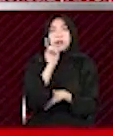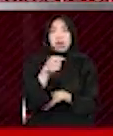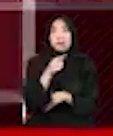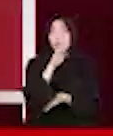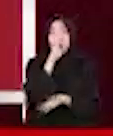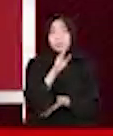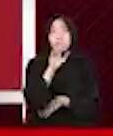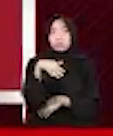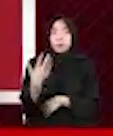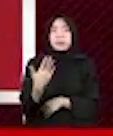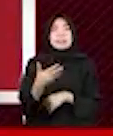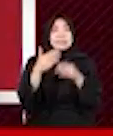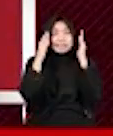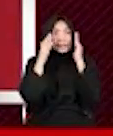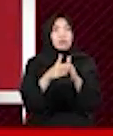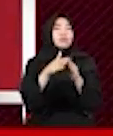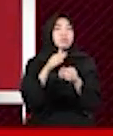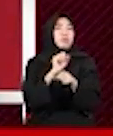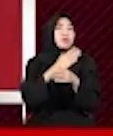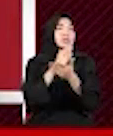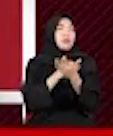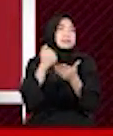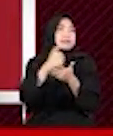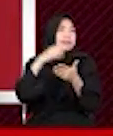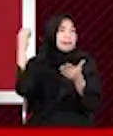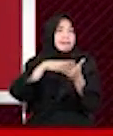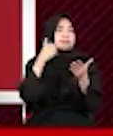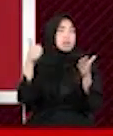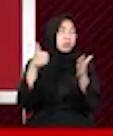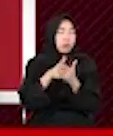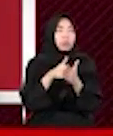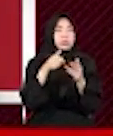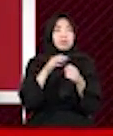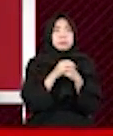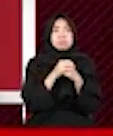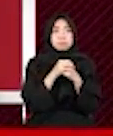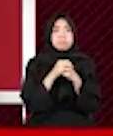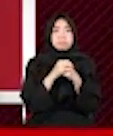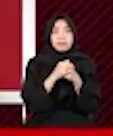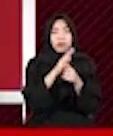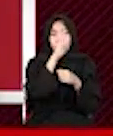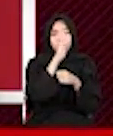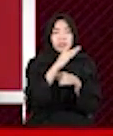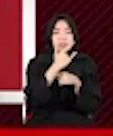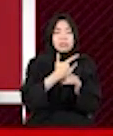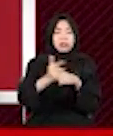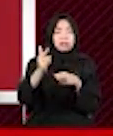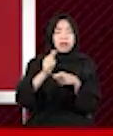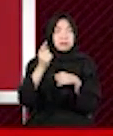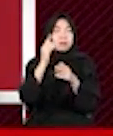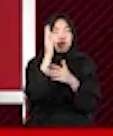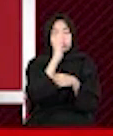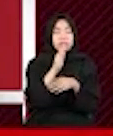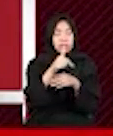keseriusan di dalam menerapkan protokol kesehatan secara ketat, disiplin, dan konsisten. Konsisten ini selalu saya garis bawah ini karena sangat penting